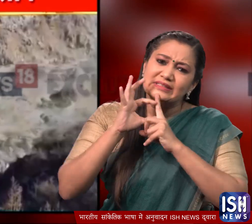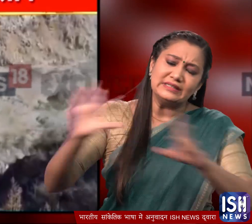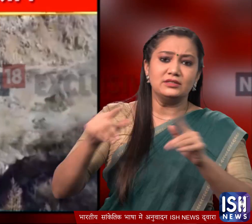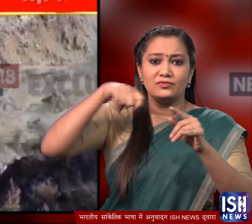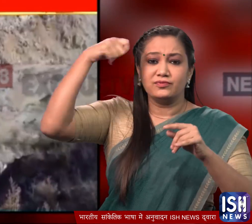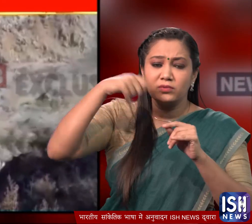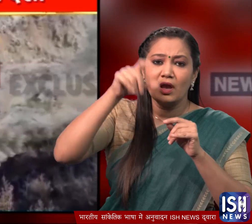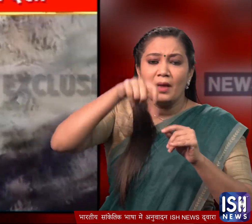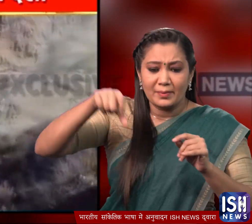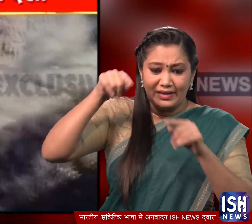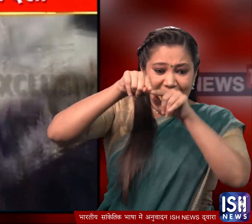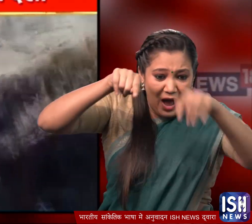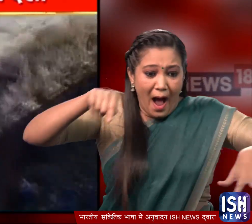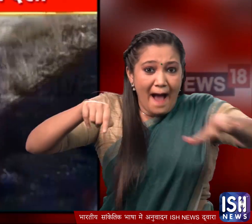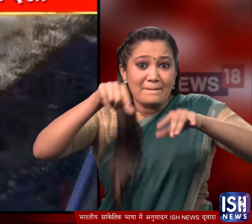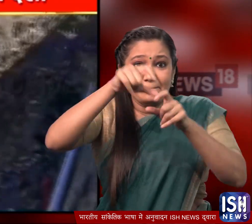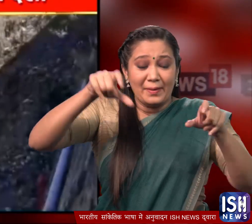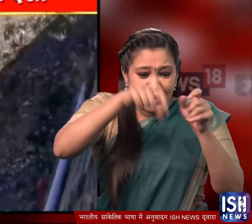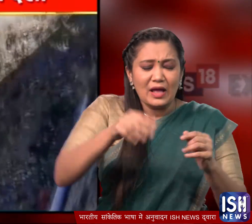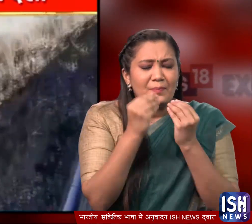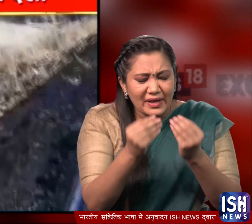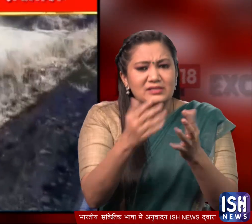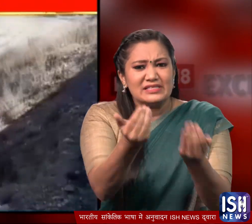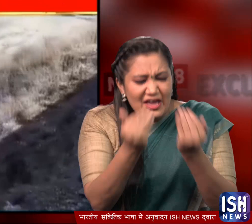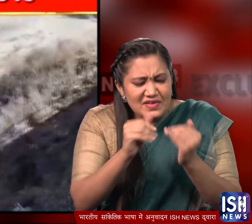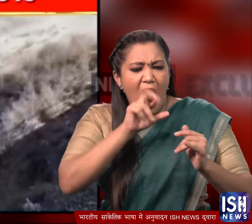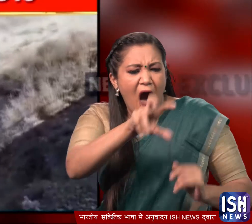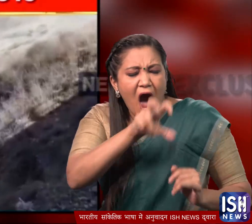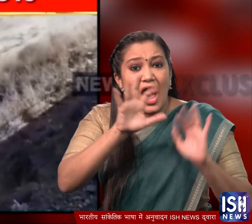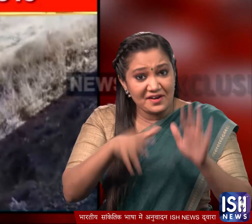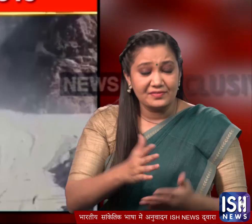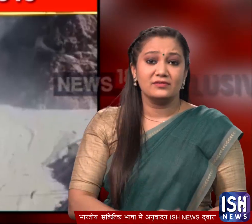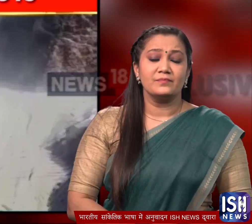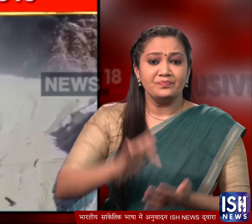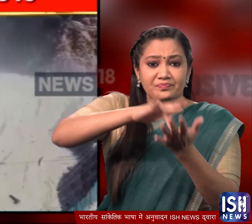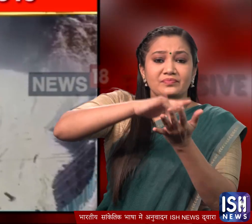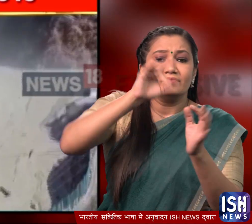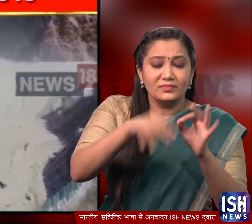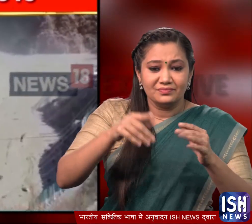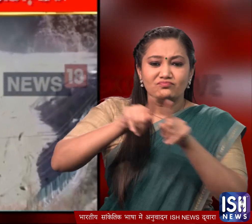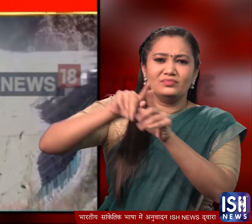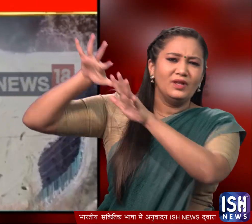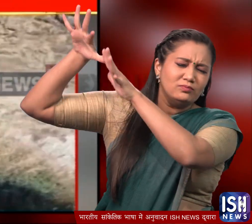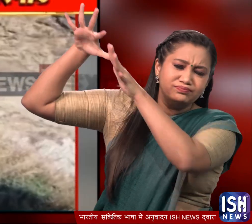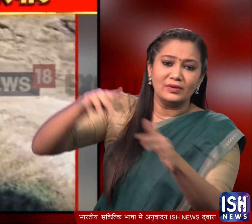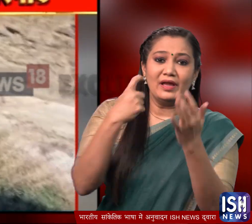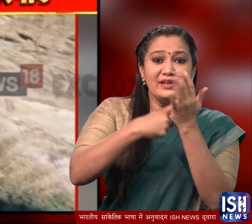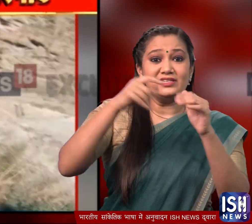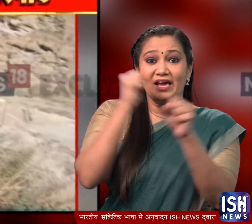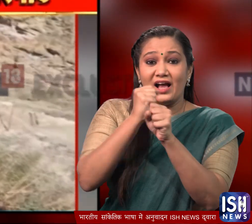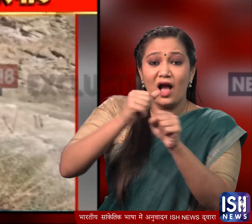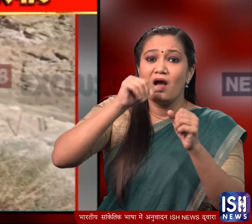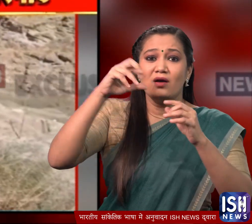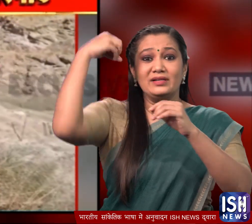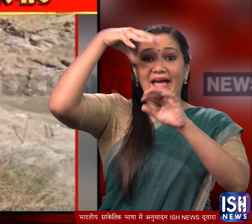दिखा। वीडियो शूट करते ही लोग नीचे मौजूद लोगों से दौड़कर खुद को बचाने की अपील करते रहे। ये वही जगह है जहां सैलाब ऋषि गंगा